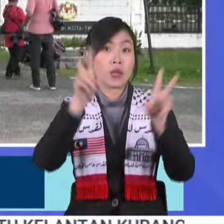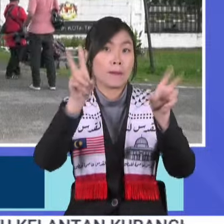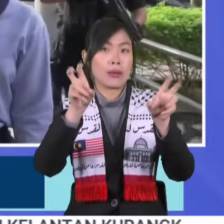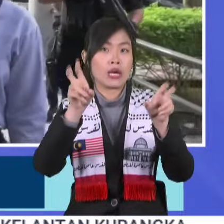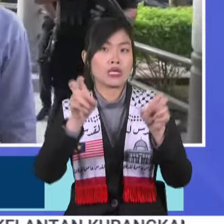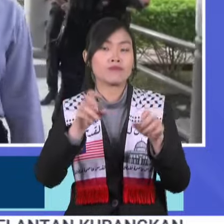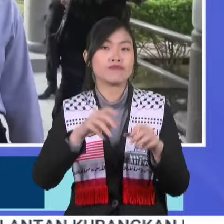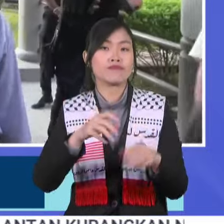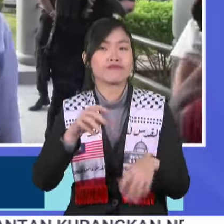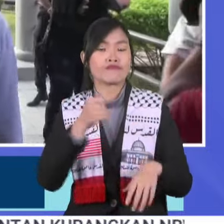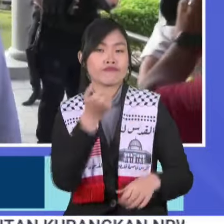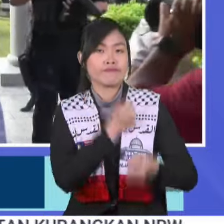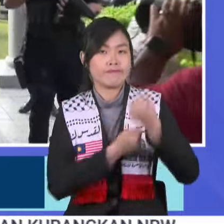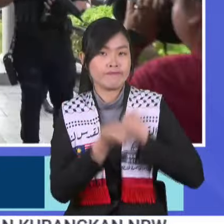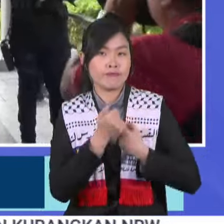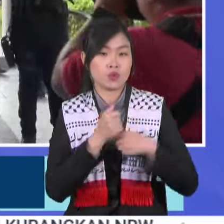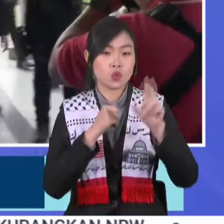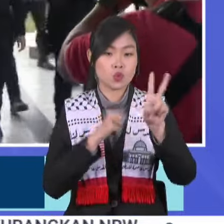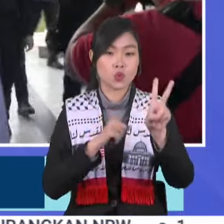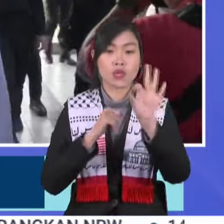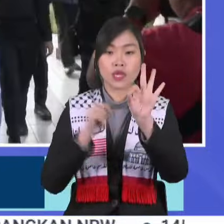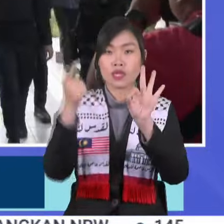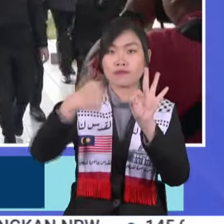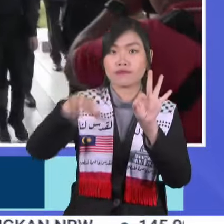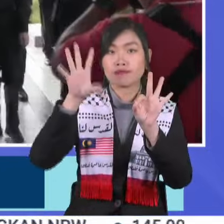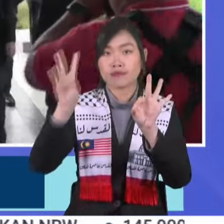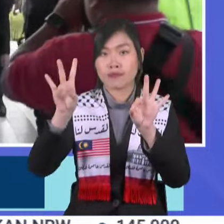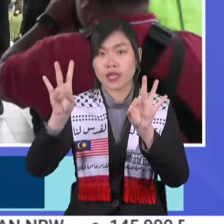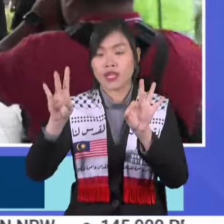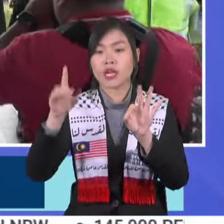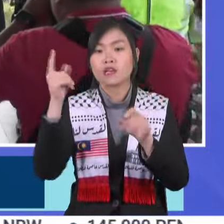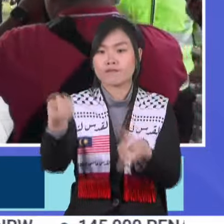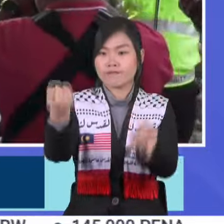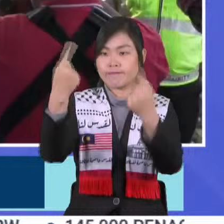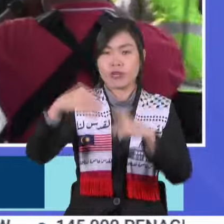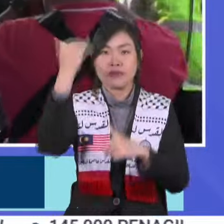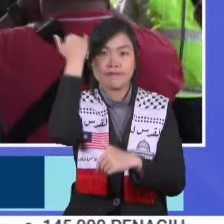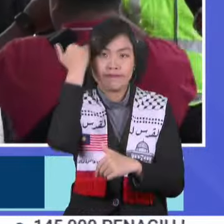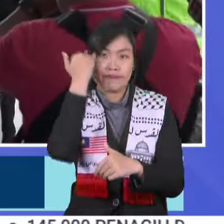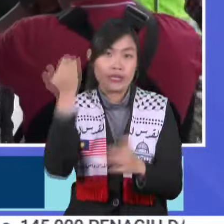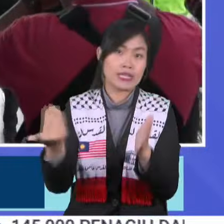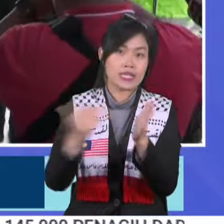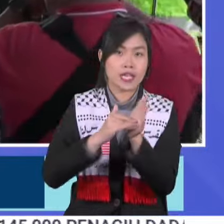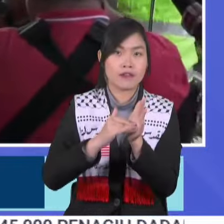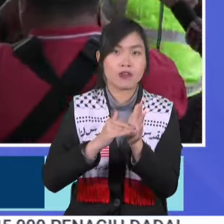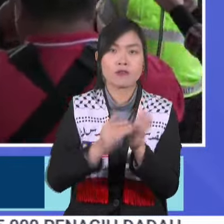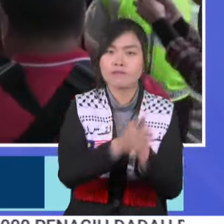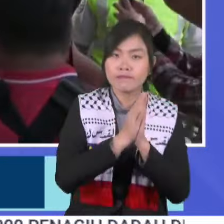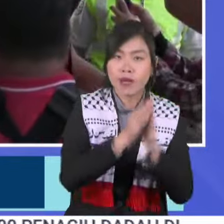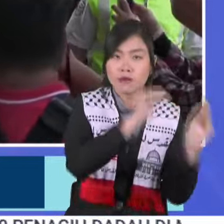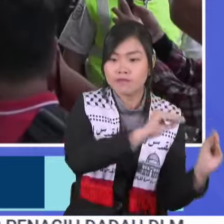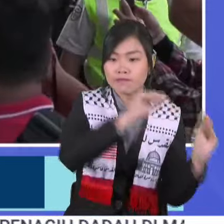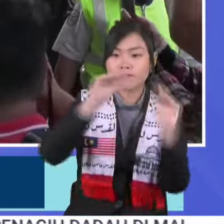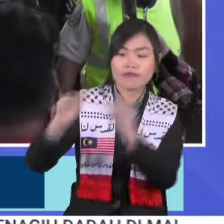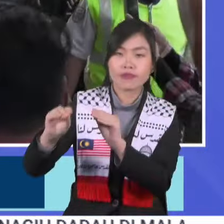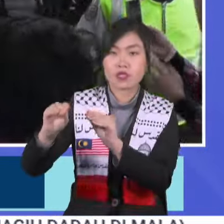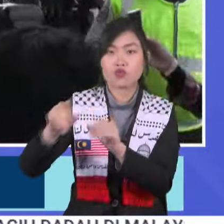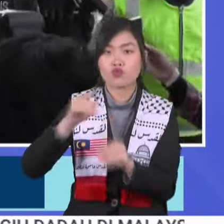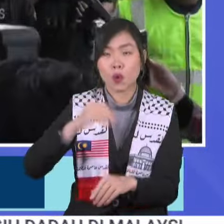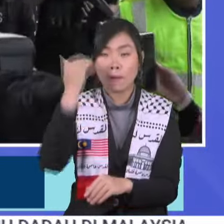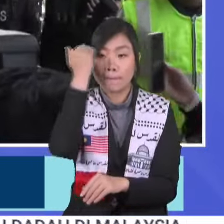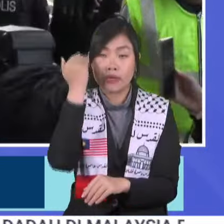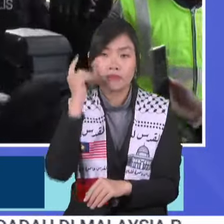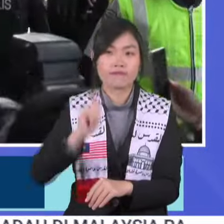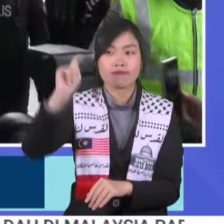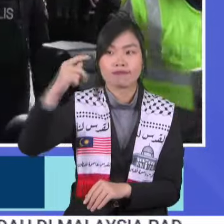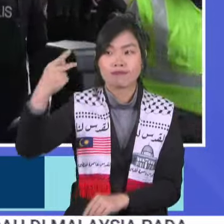130JB-1A Kanun Keseksaan. 29 Julai ditetapkan sebutan semula kes untuk keputusan permohonan pemindahan perbicaraan ke